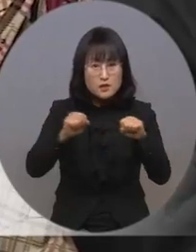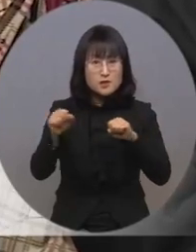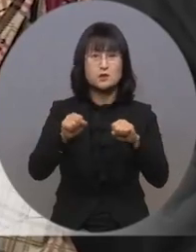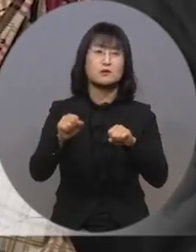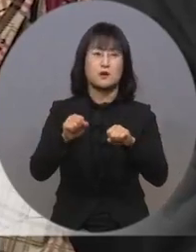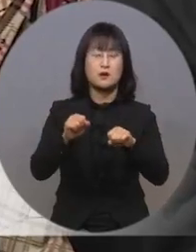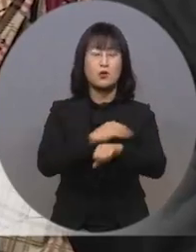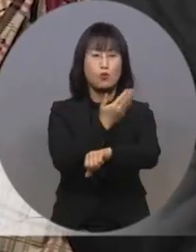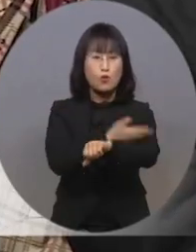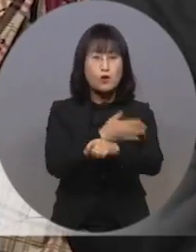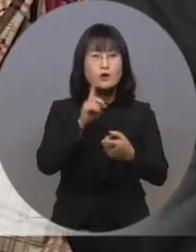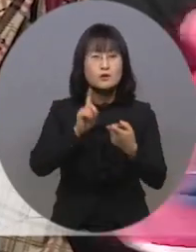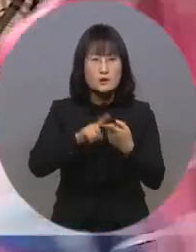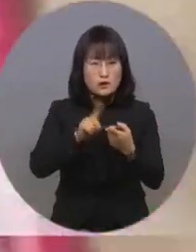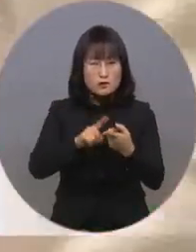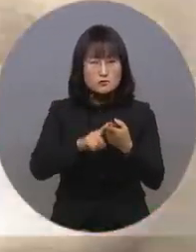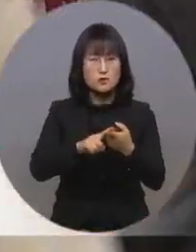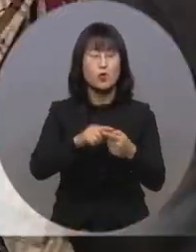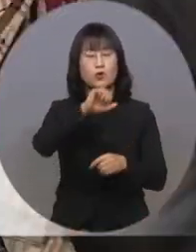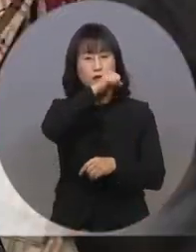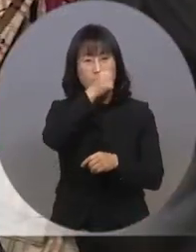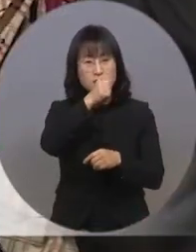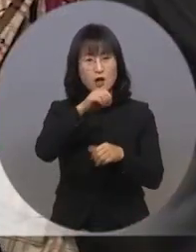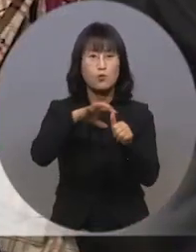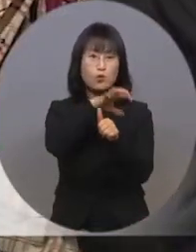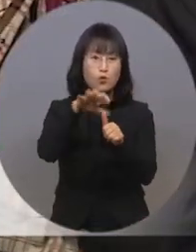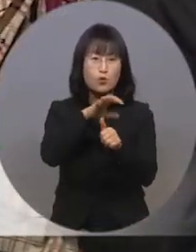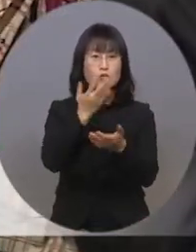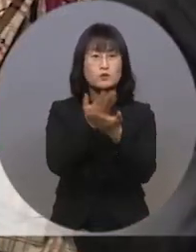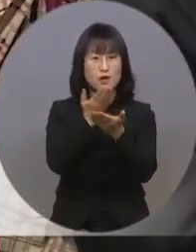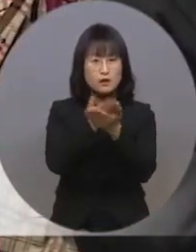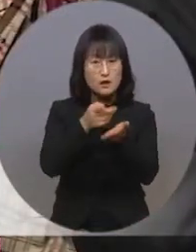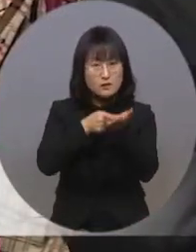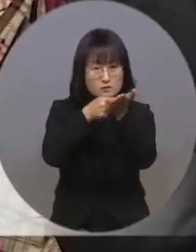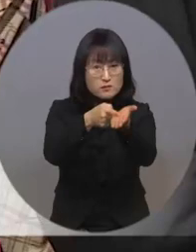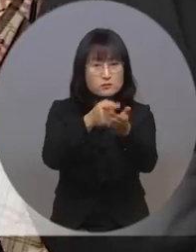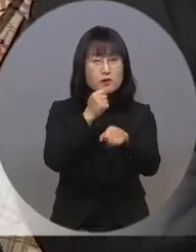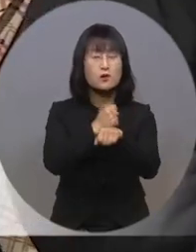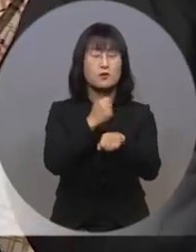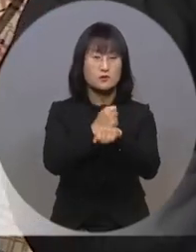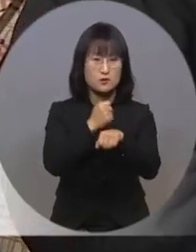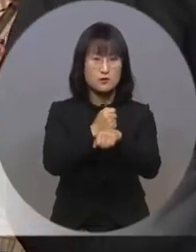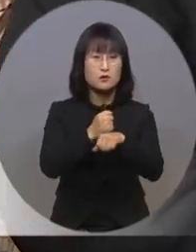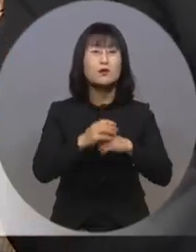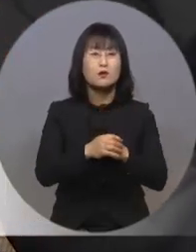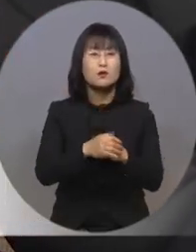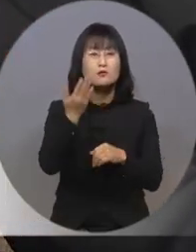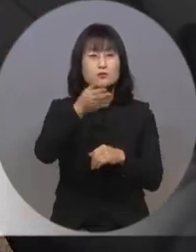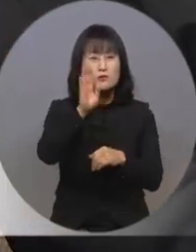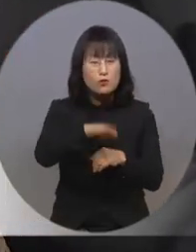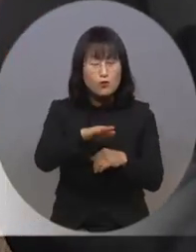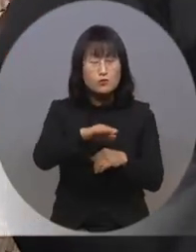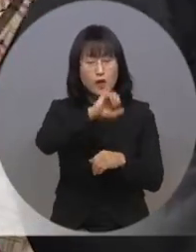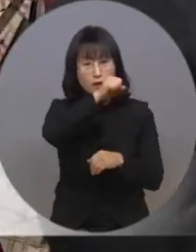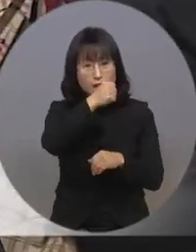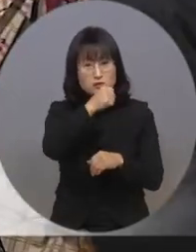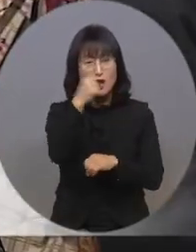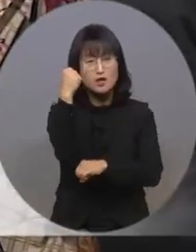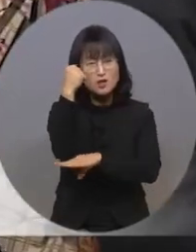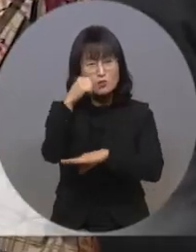살아갈 권리를 예산으로 보장해야 된 그 기본적인 영의 수준의 예산에서